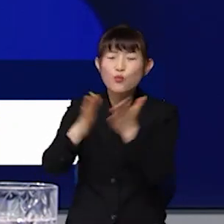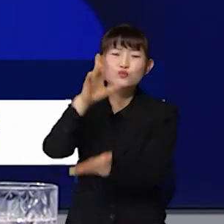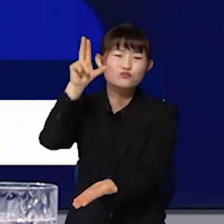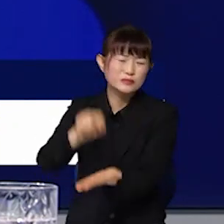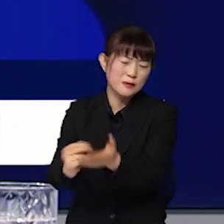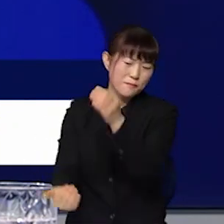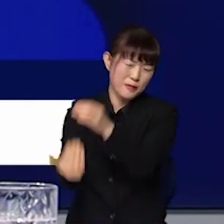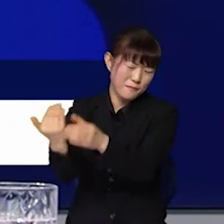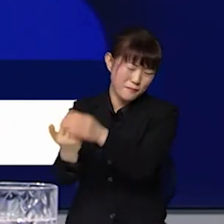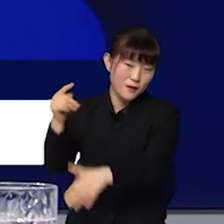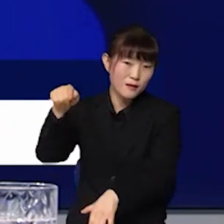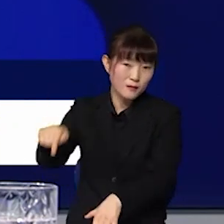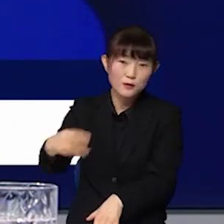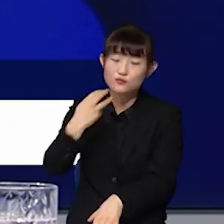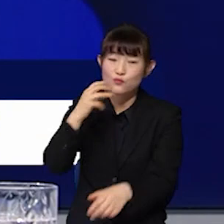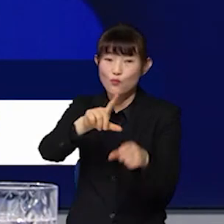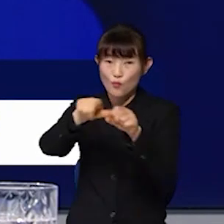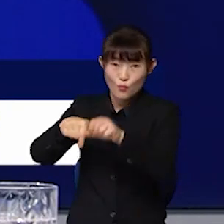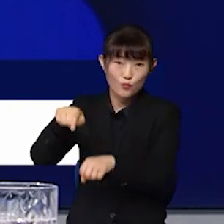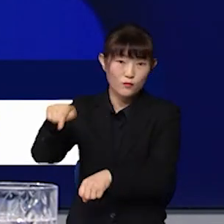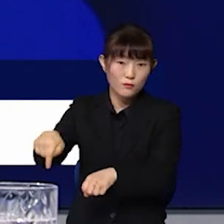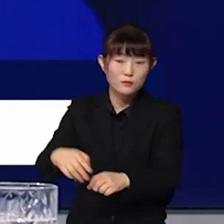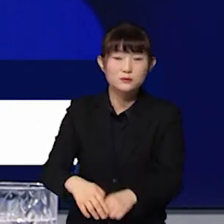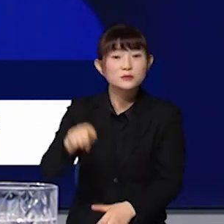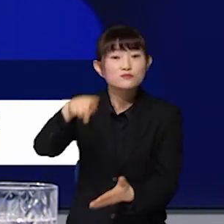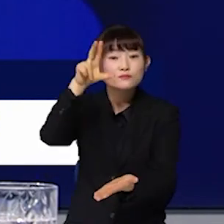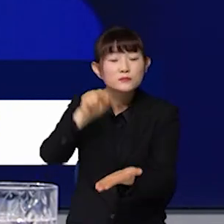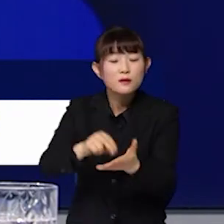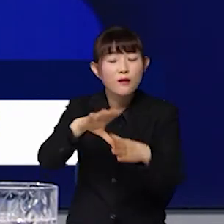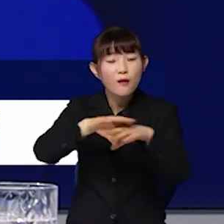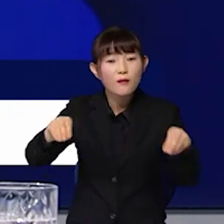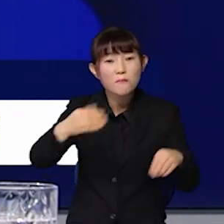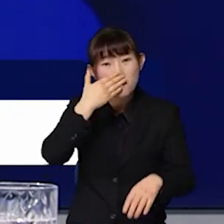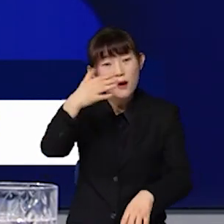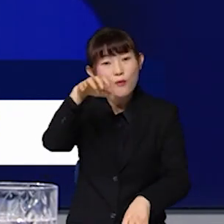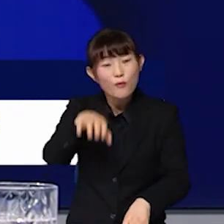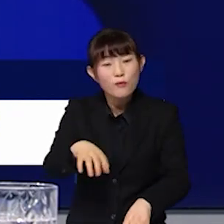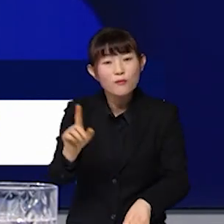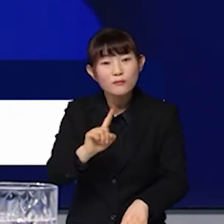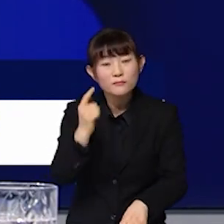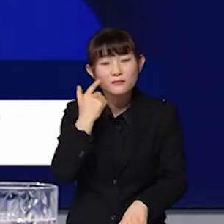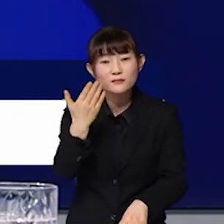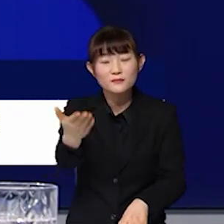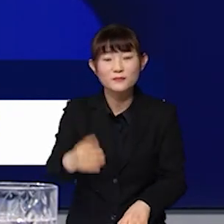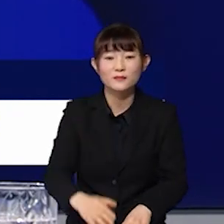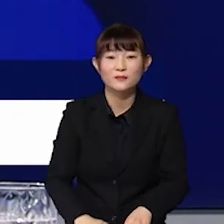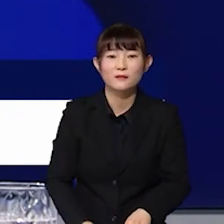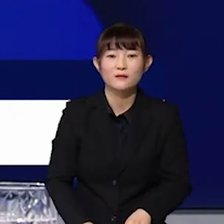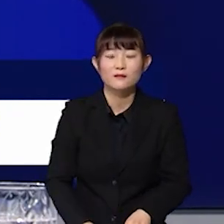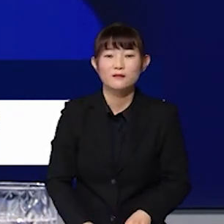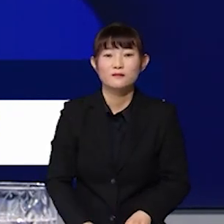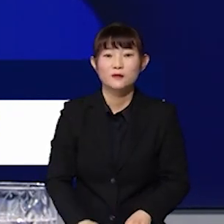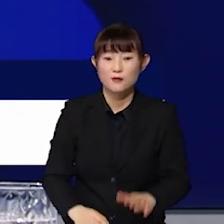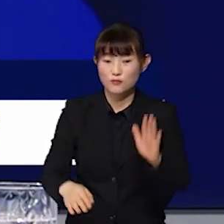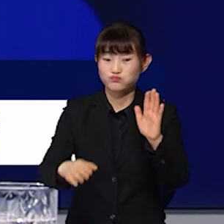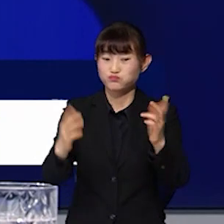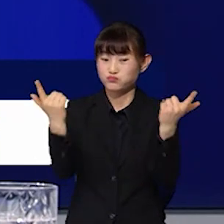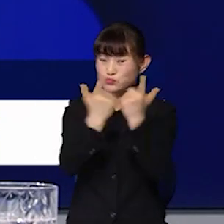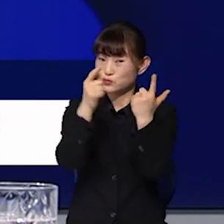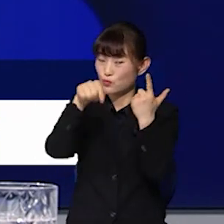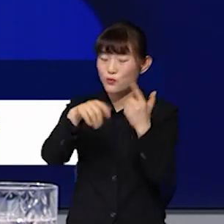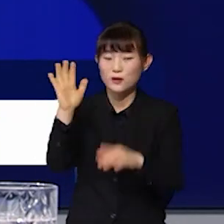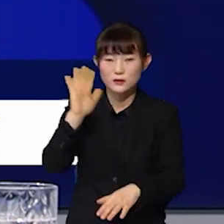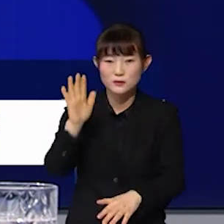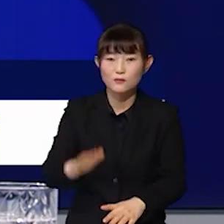문제를 야기하고 있는게 수도권 벨트입니다 근데이 문제를 해결할 수 있는 곳이 어디냐 우리는 국토여건상 북쪽으로는 갈 수가 없습니다